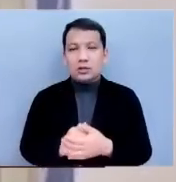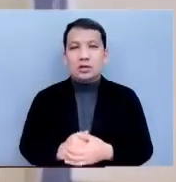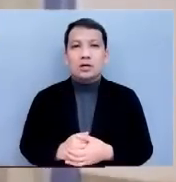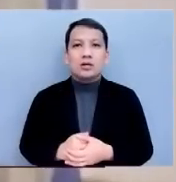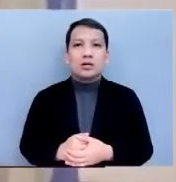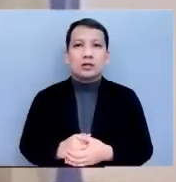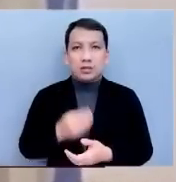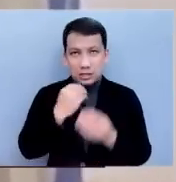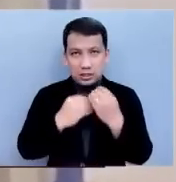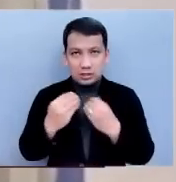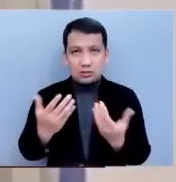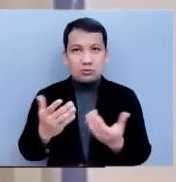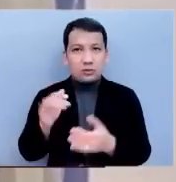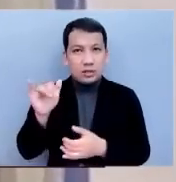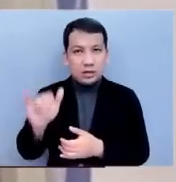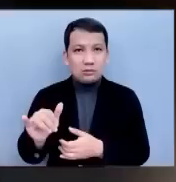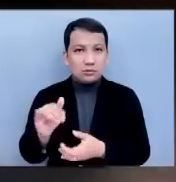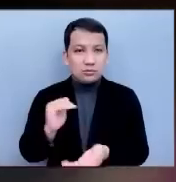wala po yung doktor.